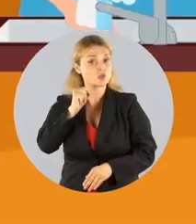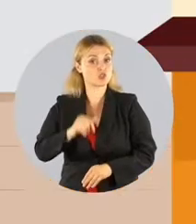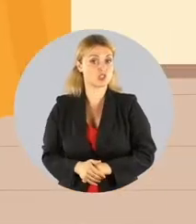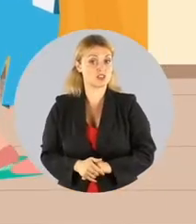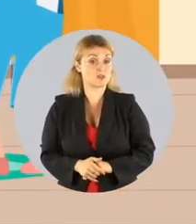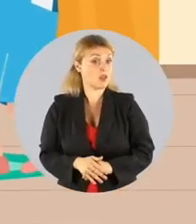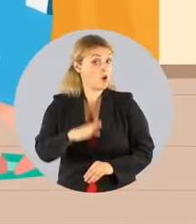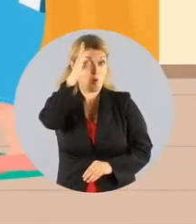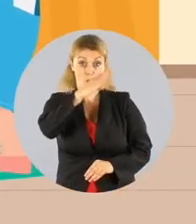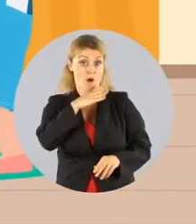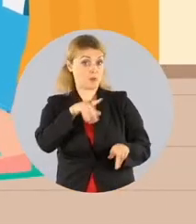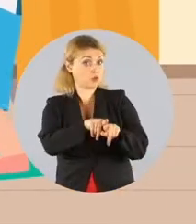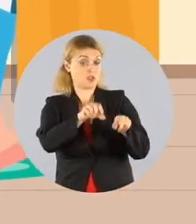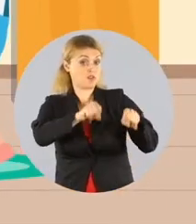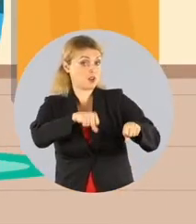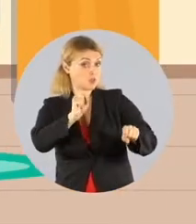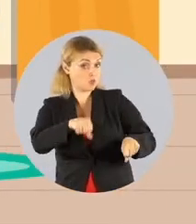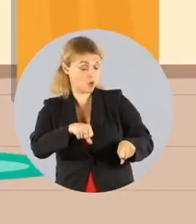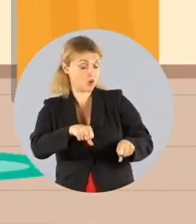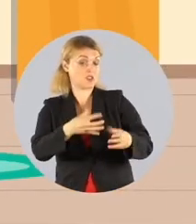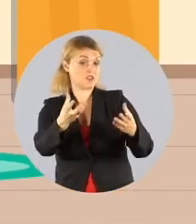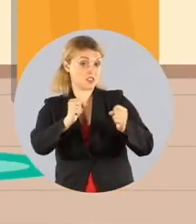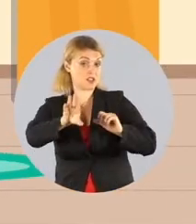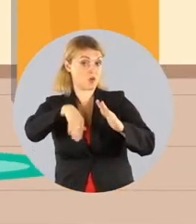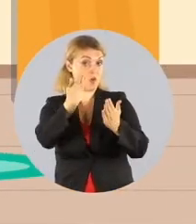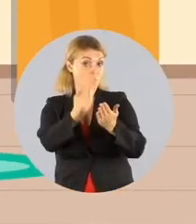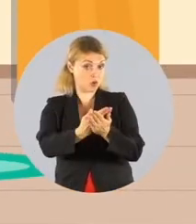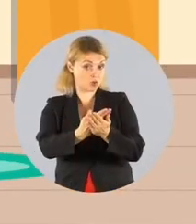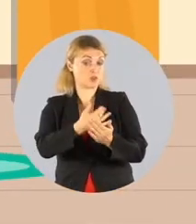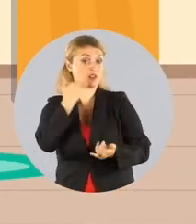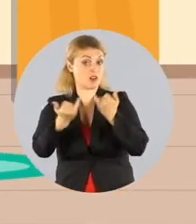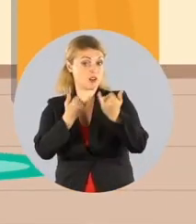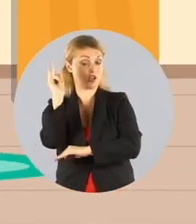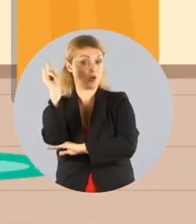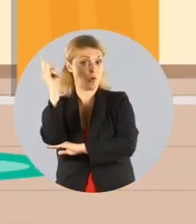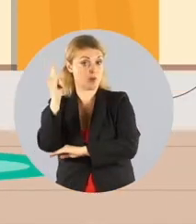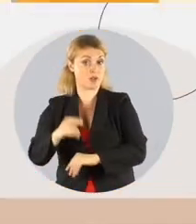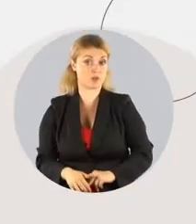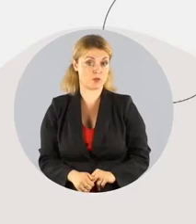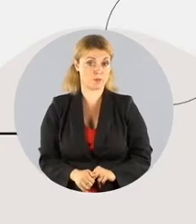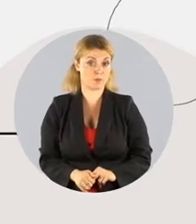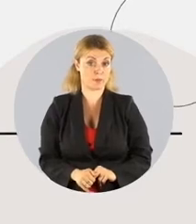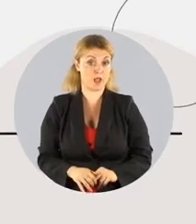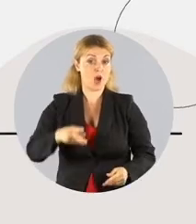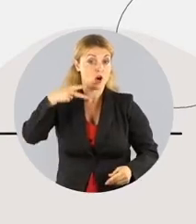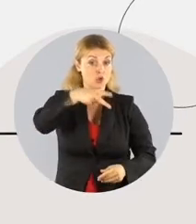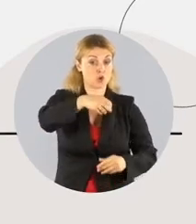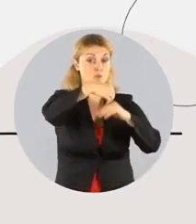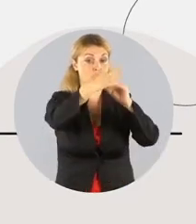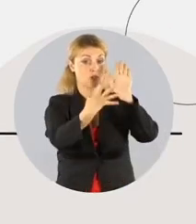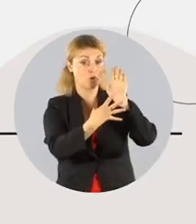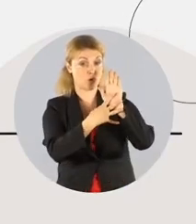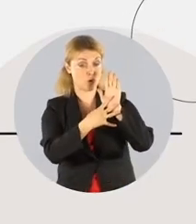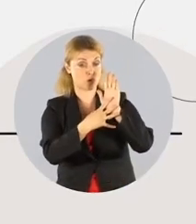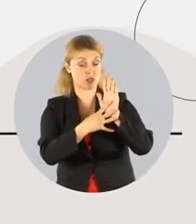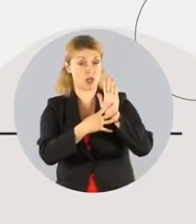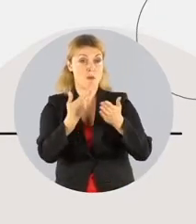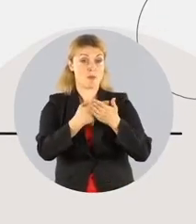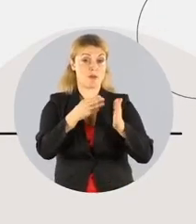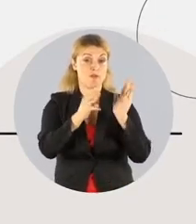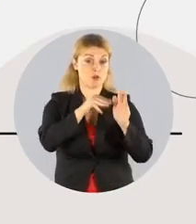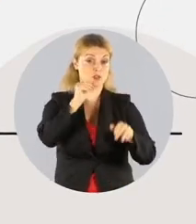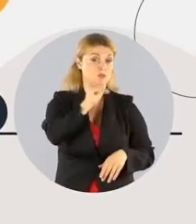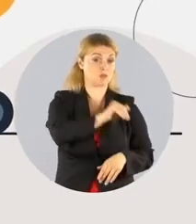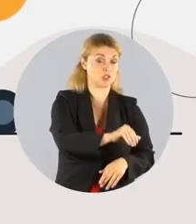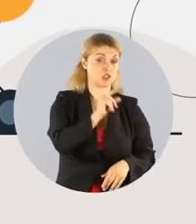bărbații, deși tații au și ei posibilitatea să beneficieze de concediu de îngrijire a copilului. În 2019, mai puțin de